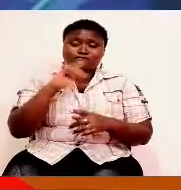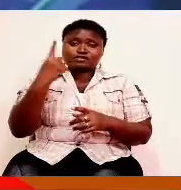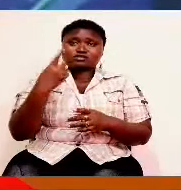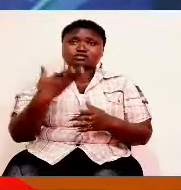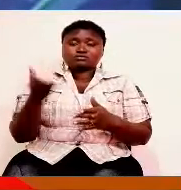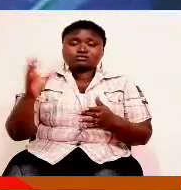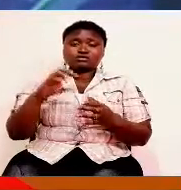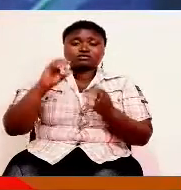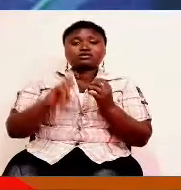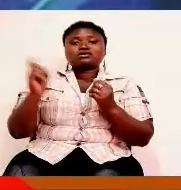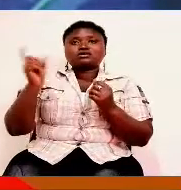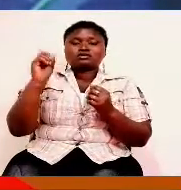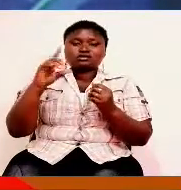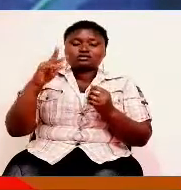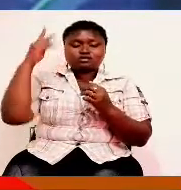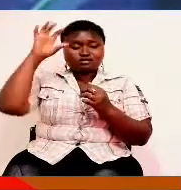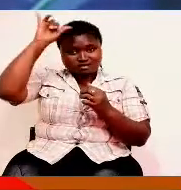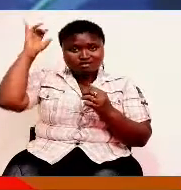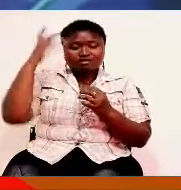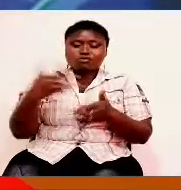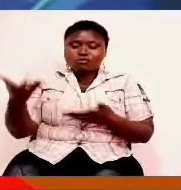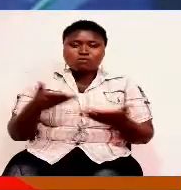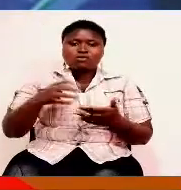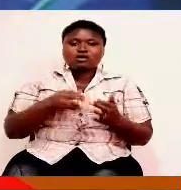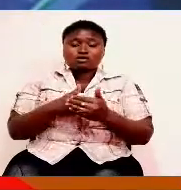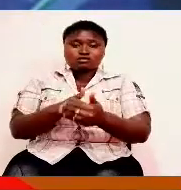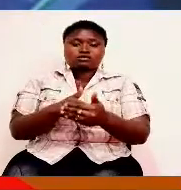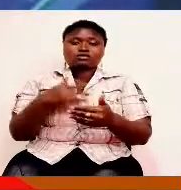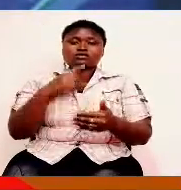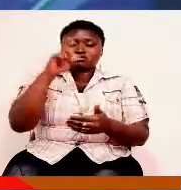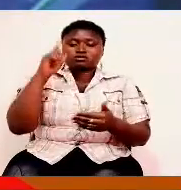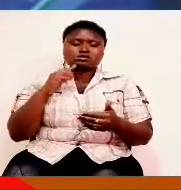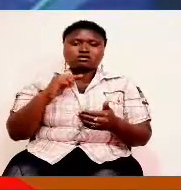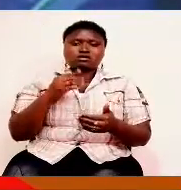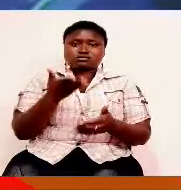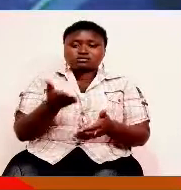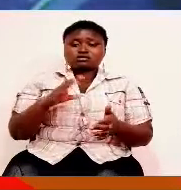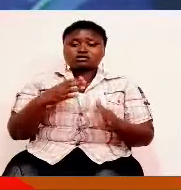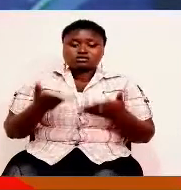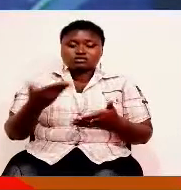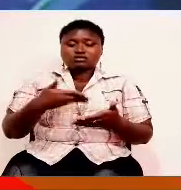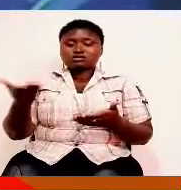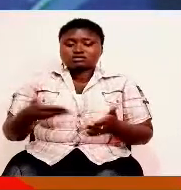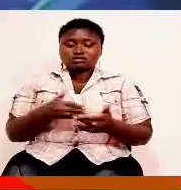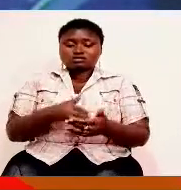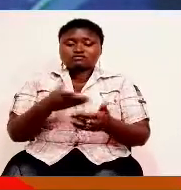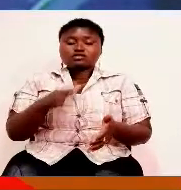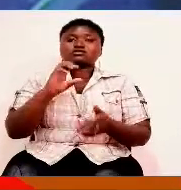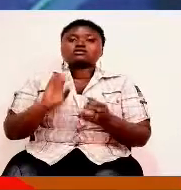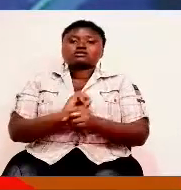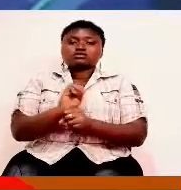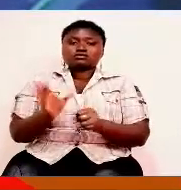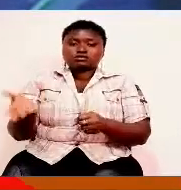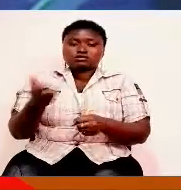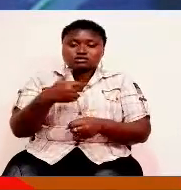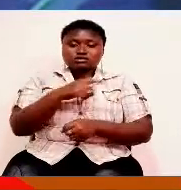oginyagia kuri uguo county ine ya Nyere kuria atongoria moritie mwingi wa county ino wetikira kwiyumiriana kwamukira jajo ya mulimo